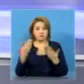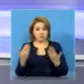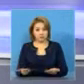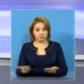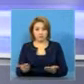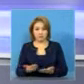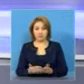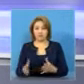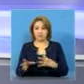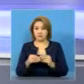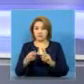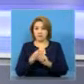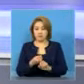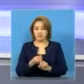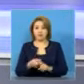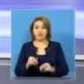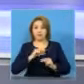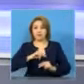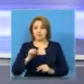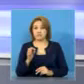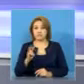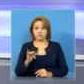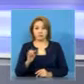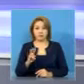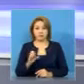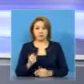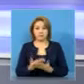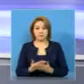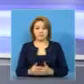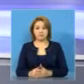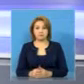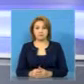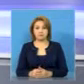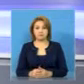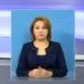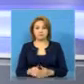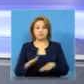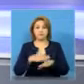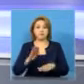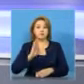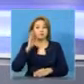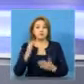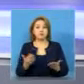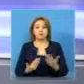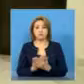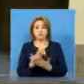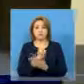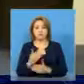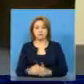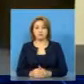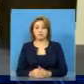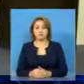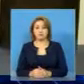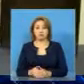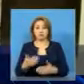сейчас. С нами на связи наш корреспондент Динара Абдуалиева. Динара, доброе утро. Какие новости? Доброе утро,